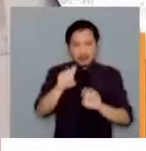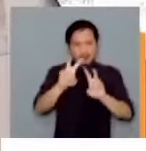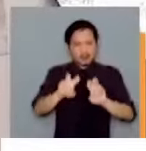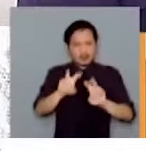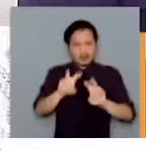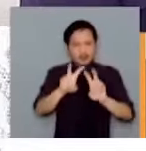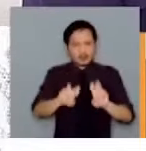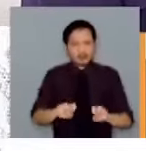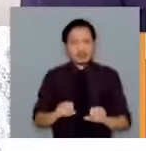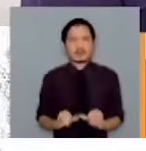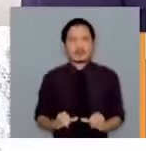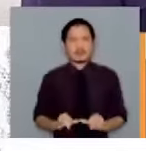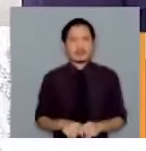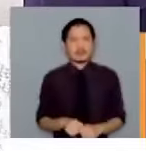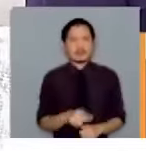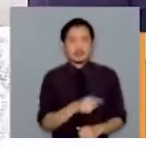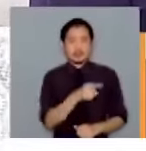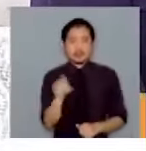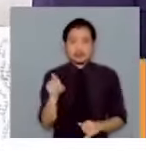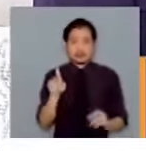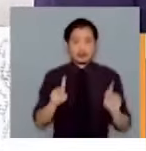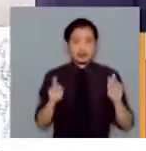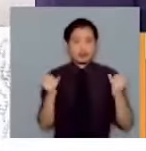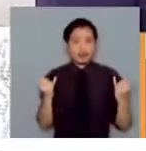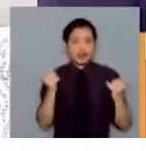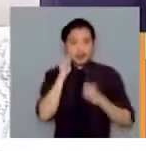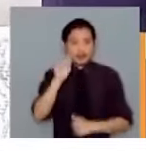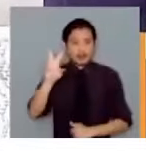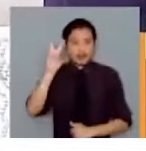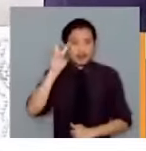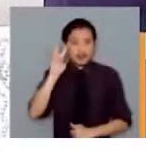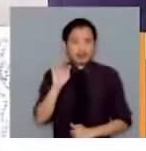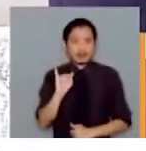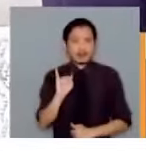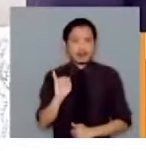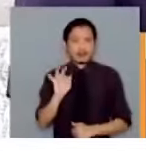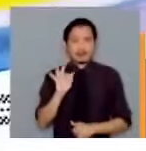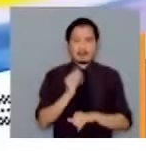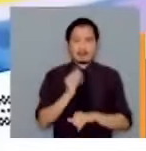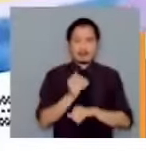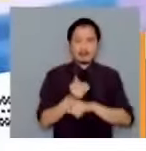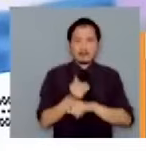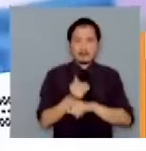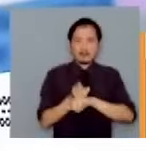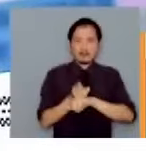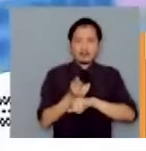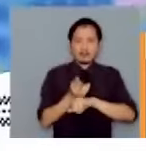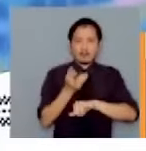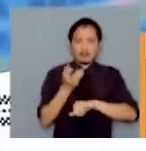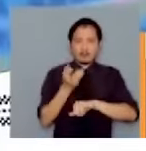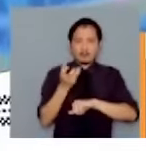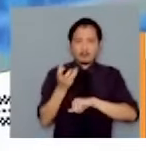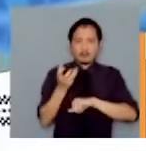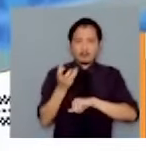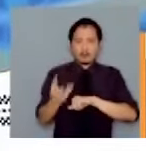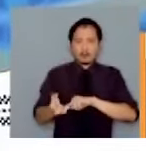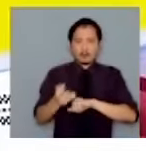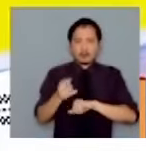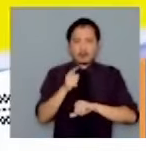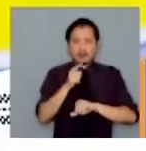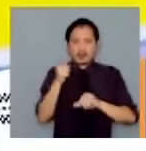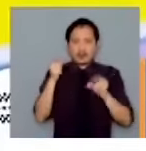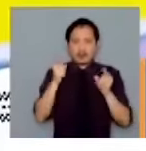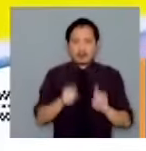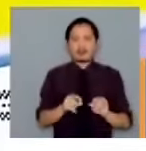mga nanonood, ano ba yung madalas na scam na pwedeng ma-encounter? Or yung regular na pwedeng... Pinaka-common dito